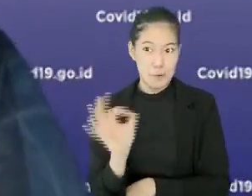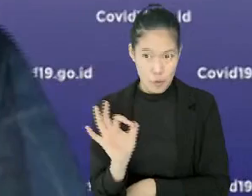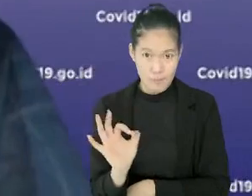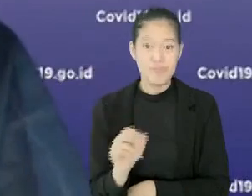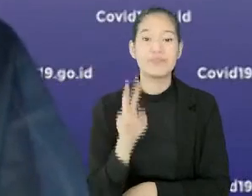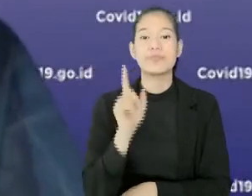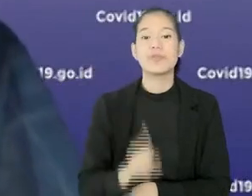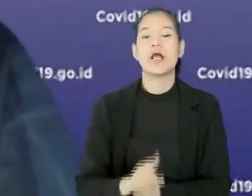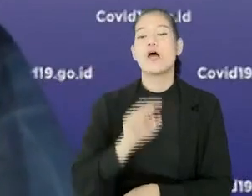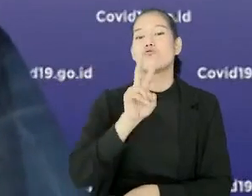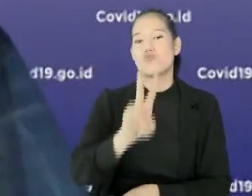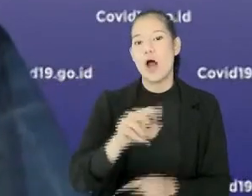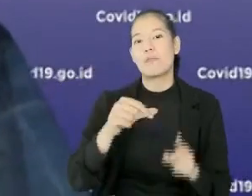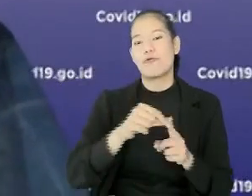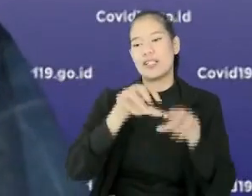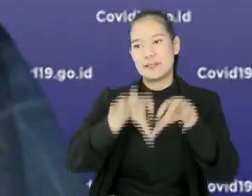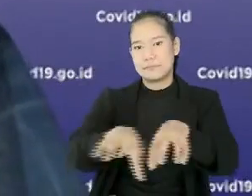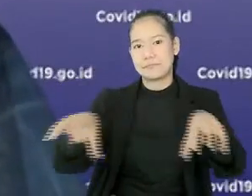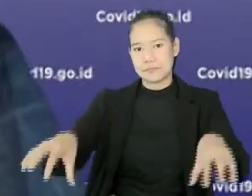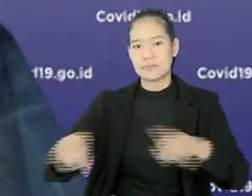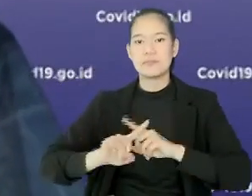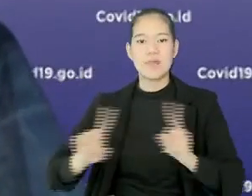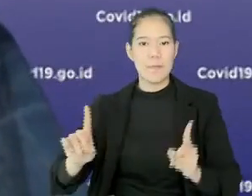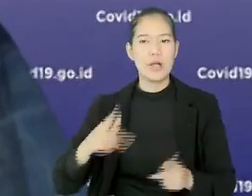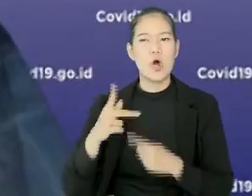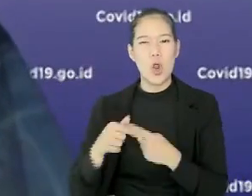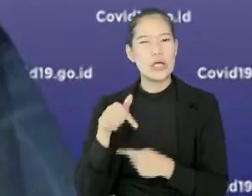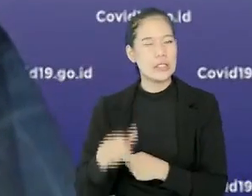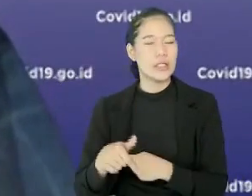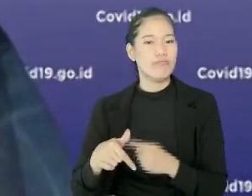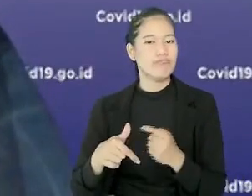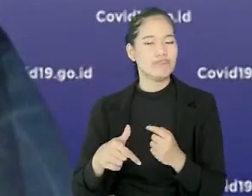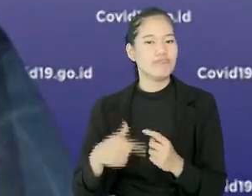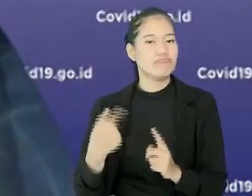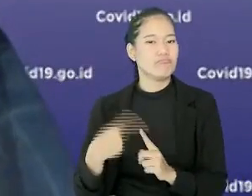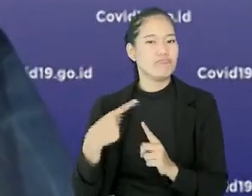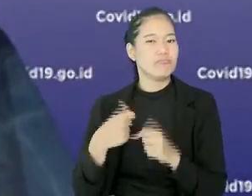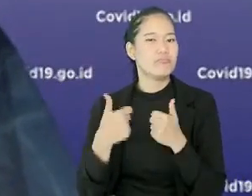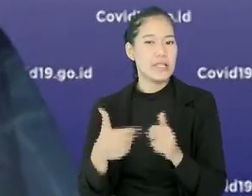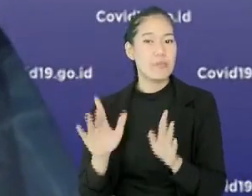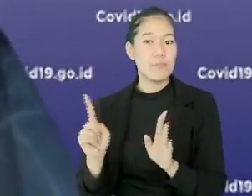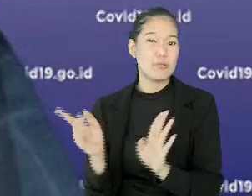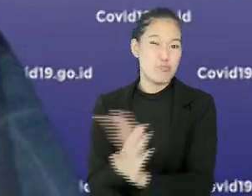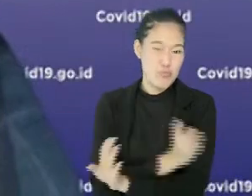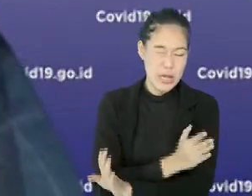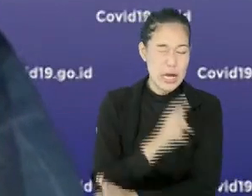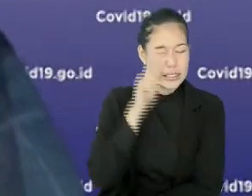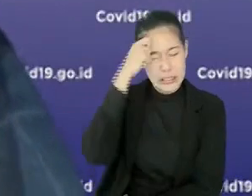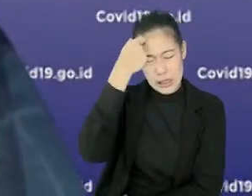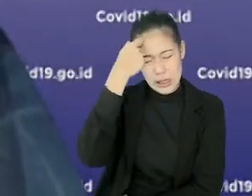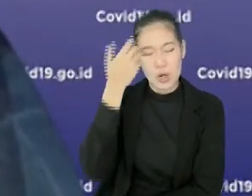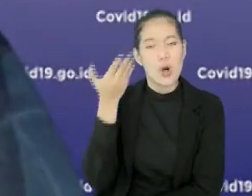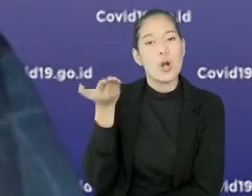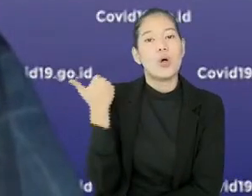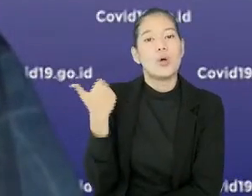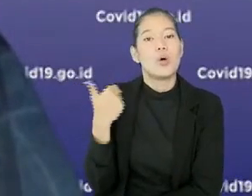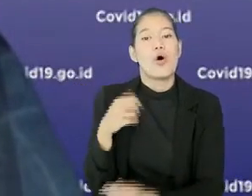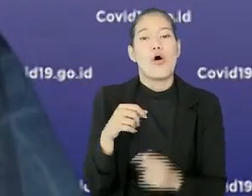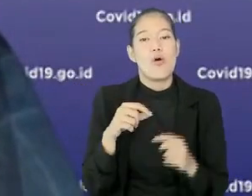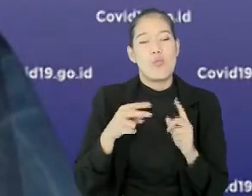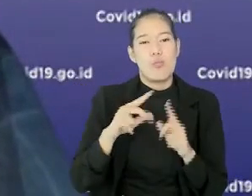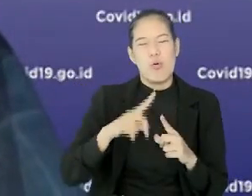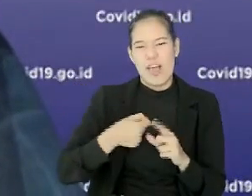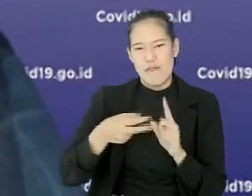dua provinsi sudah hampir mencapai tapi kalau kita bilang ini progresnya luar biasa karena sebelumnya saya Mas Hai di bulan